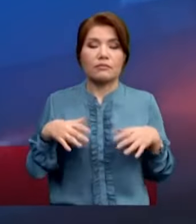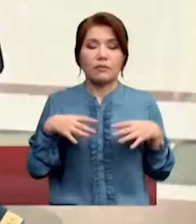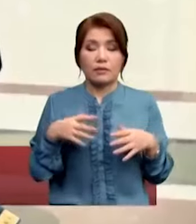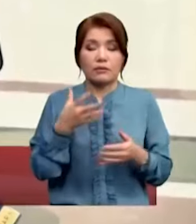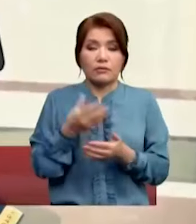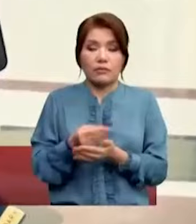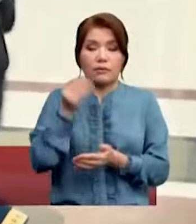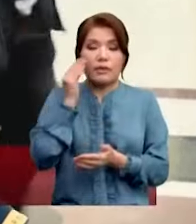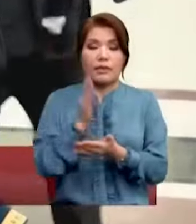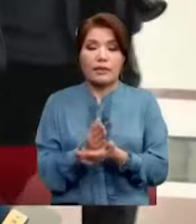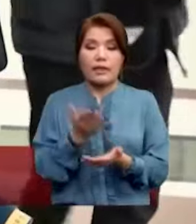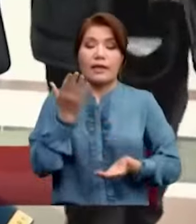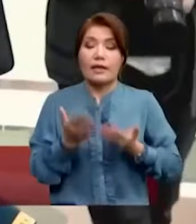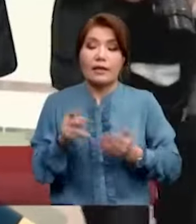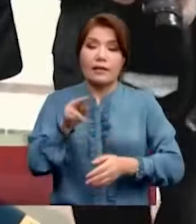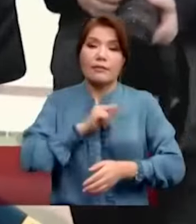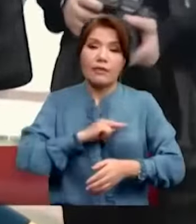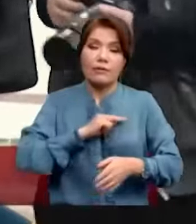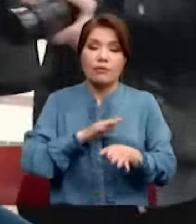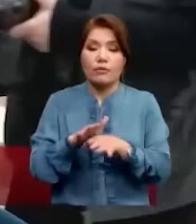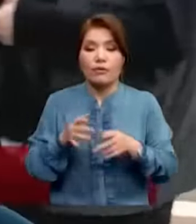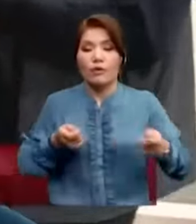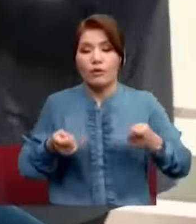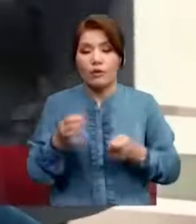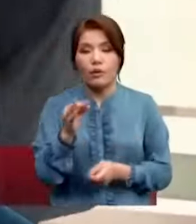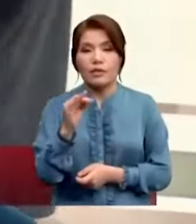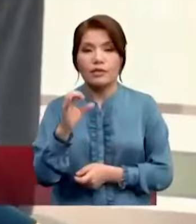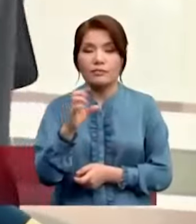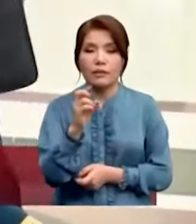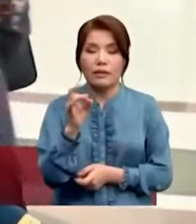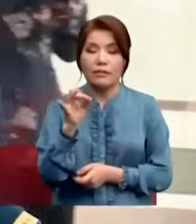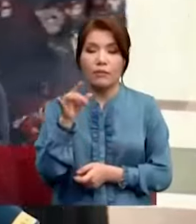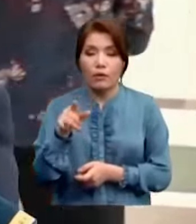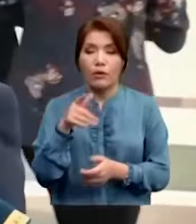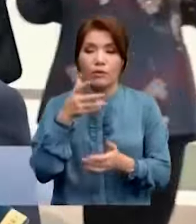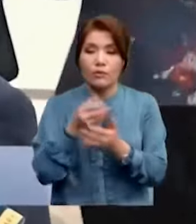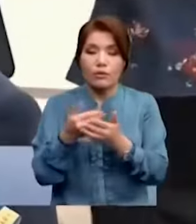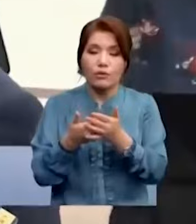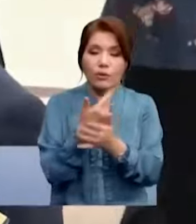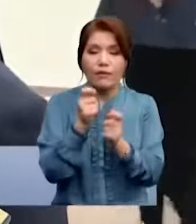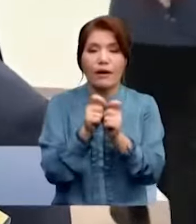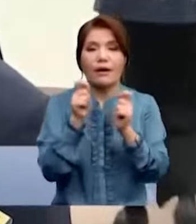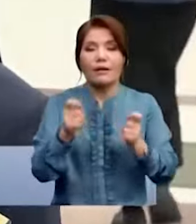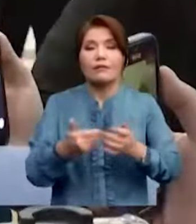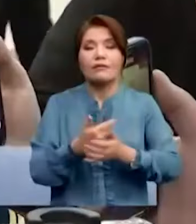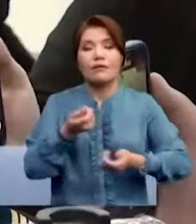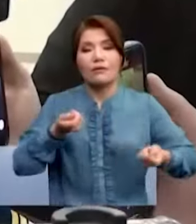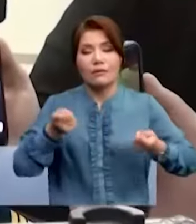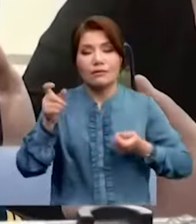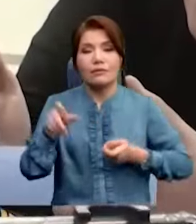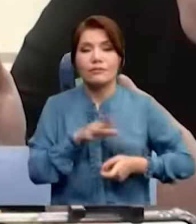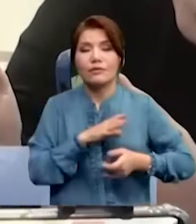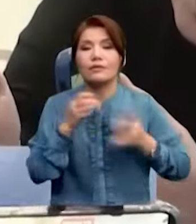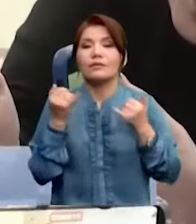позиция. Возможно, если они будут работать под руководством Олжаса Бектенова, они раскроются по-новому, с новым руководителем. Сейчас